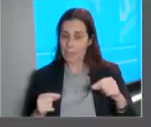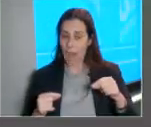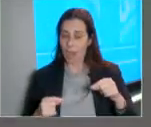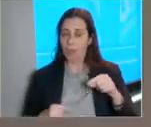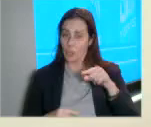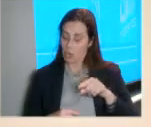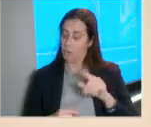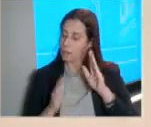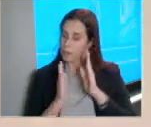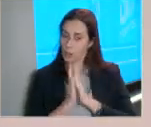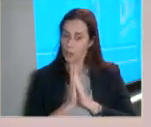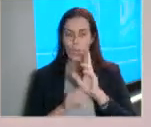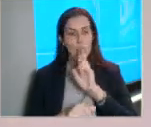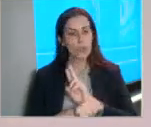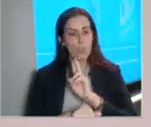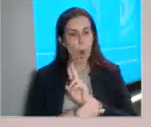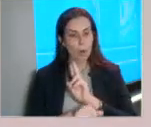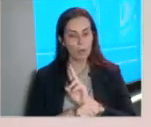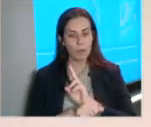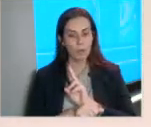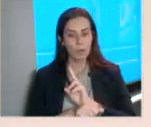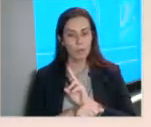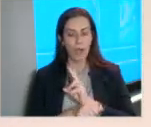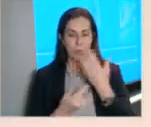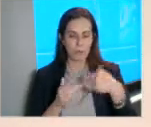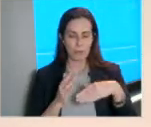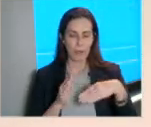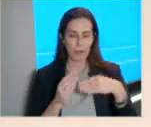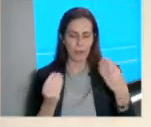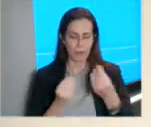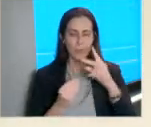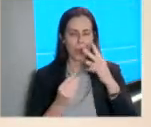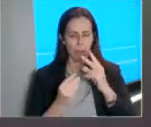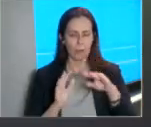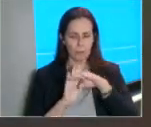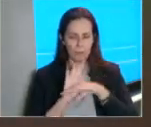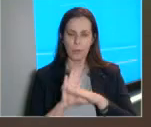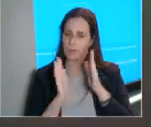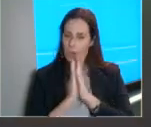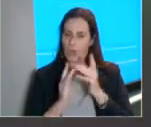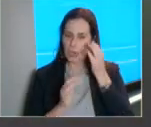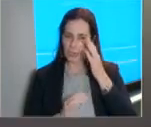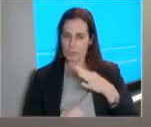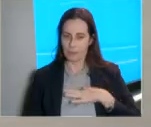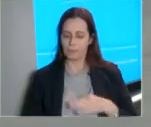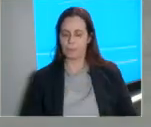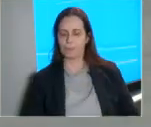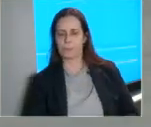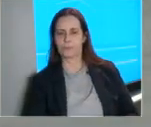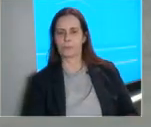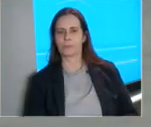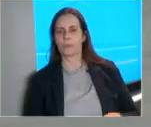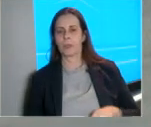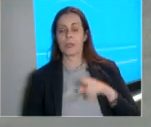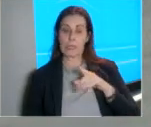לכיש, שם מבקשים לשמור על כמה דברים מחודדים יותר, אז אנא, צייתו להנחיות, כן?